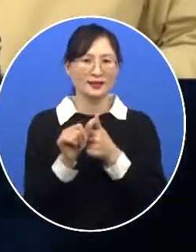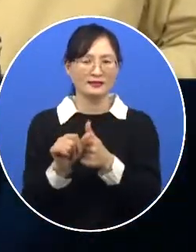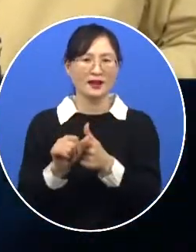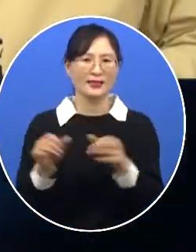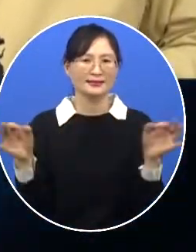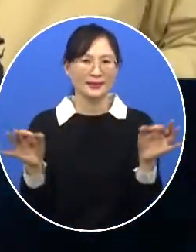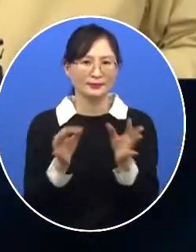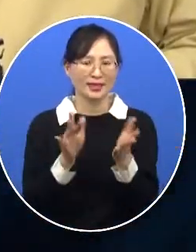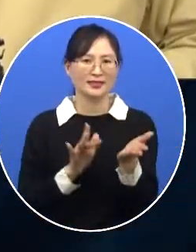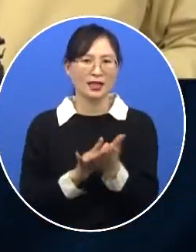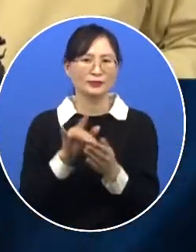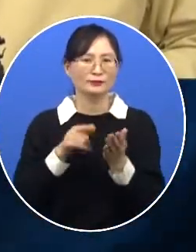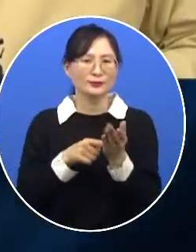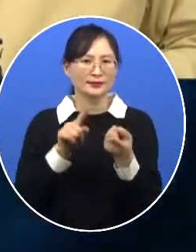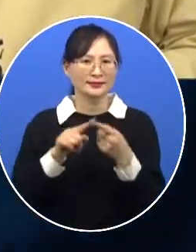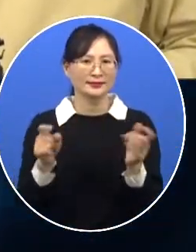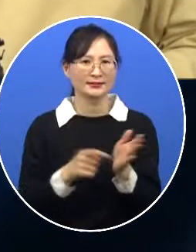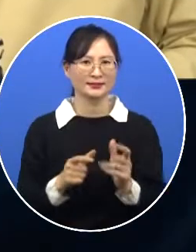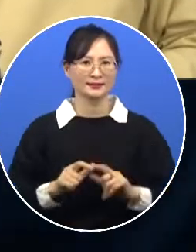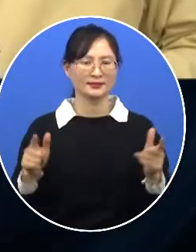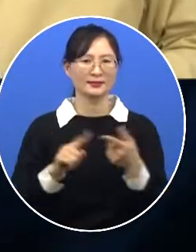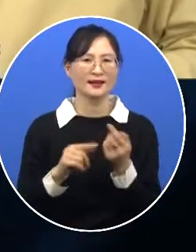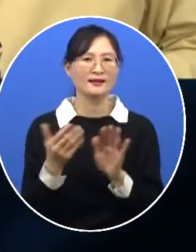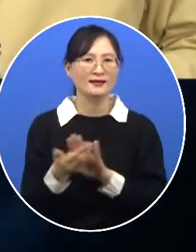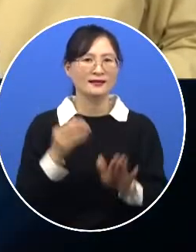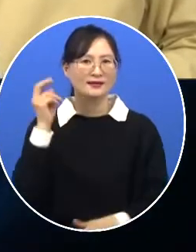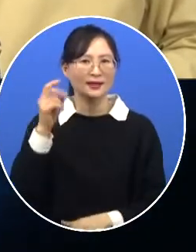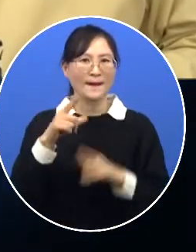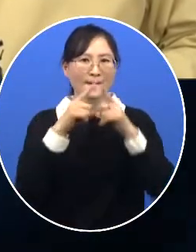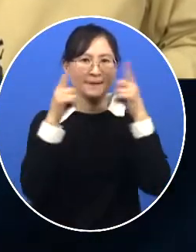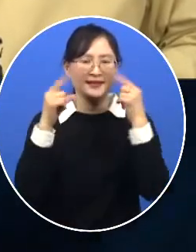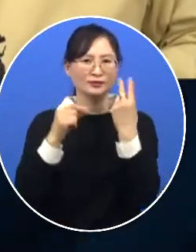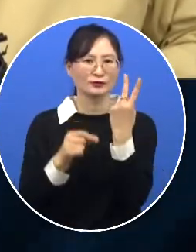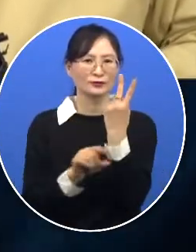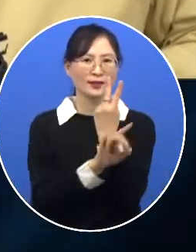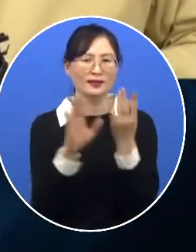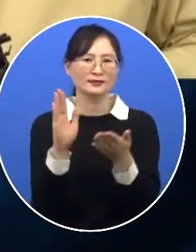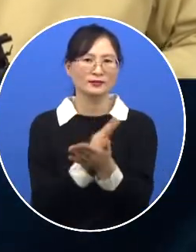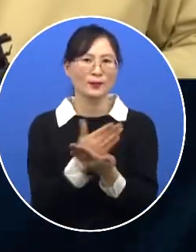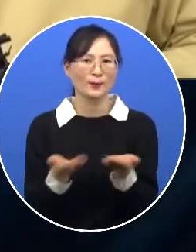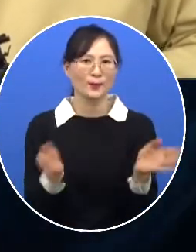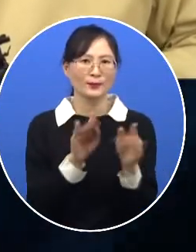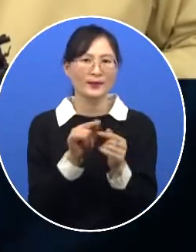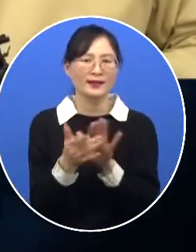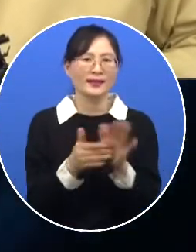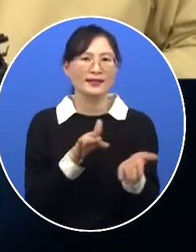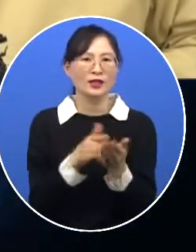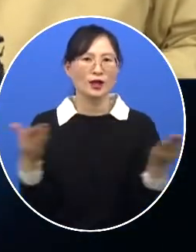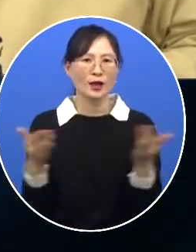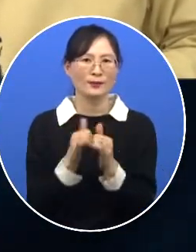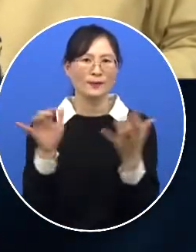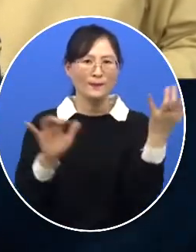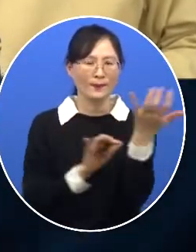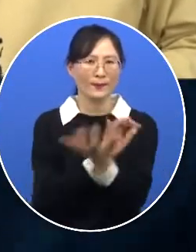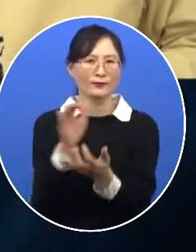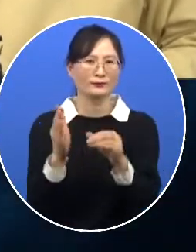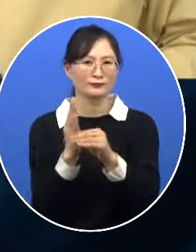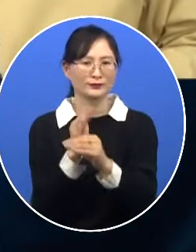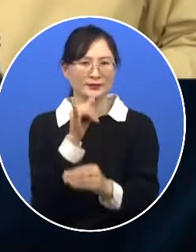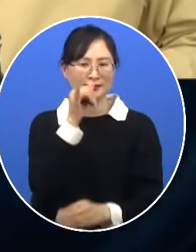따라 당분간은 약국의 문의가 급증할 것으로 예상되고 마스크를 두 개씩 나눠서 포장하는